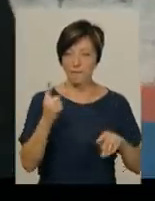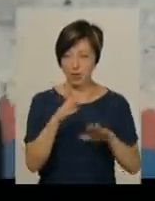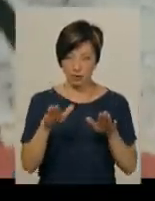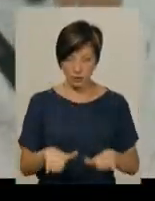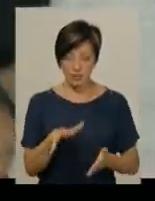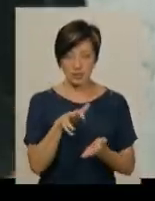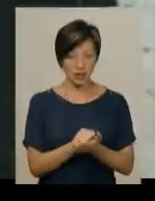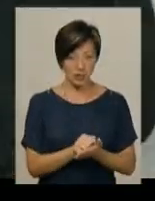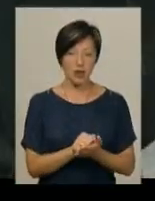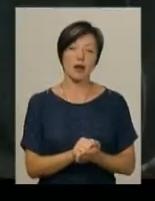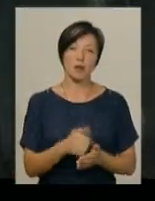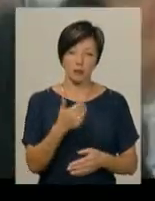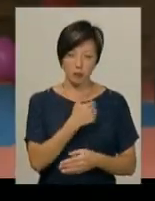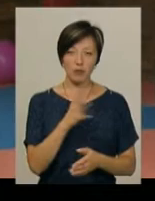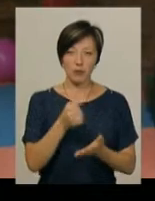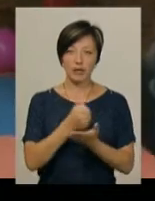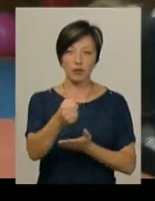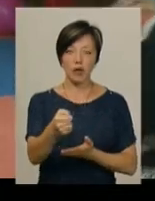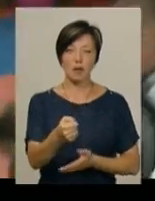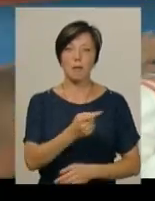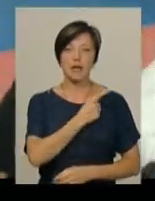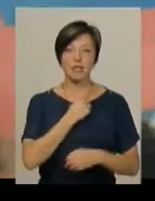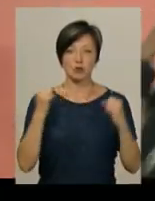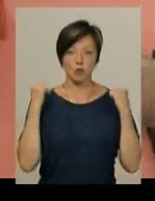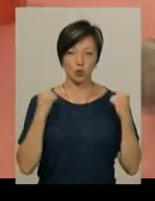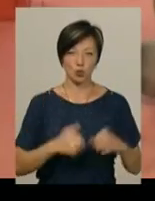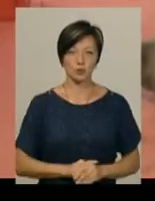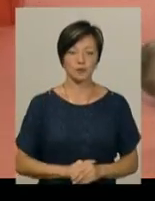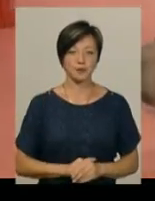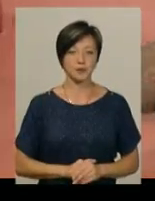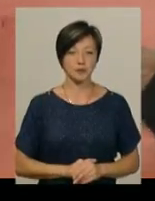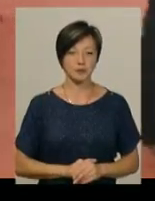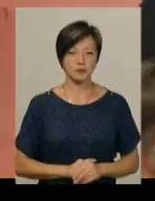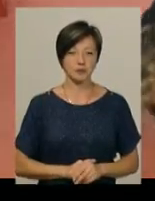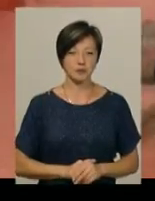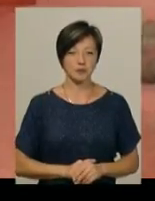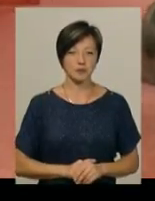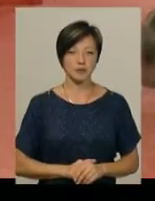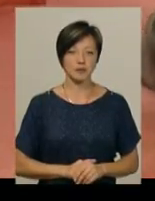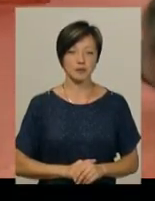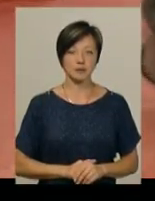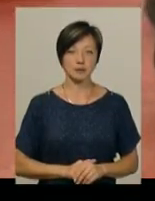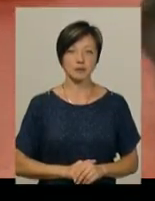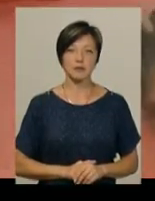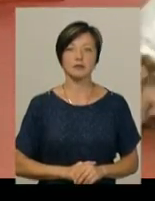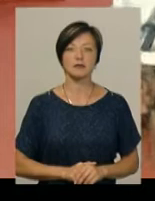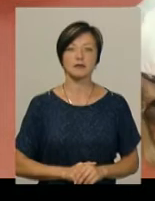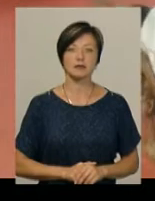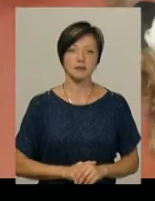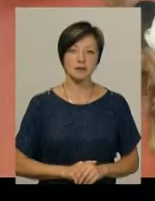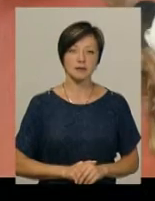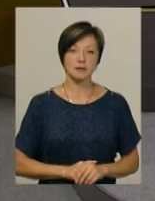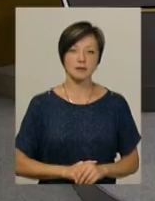каже Дмитро Павлюк, претендуватиме на звання кандидата в майстри спорту. Ярослава Антошевська, Іван Мовчан, новини Поділля Центр.